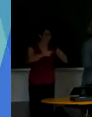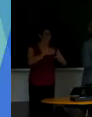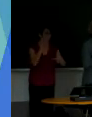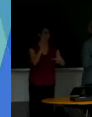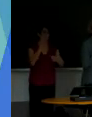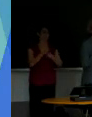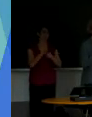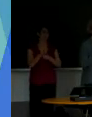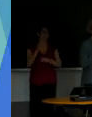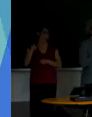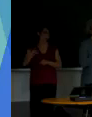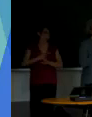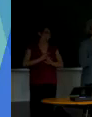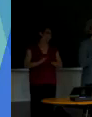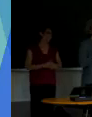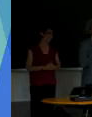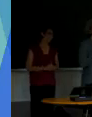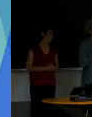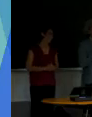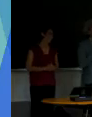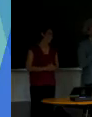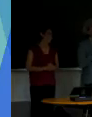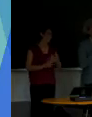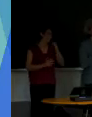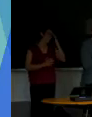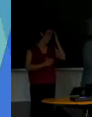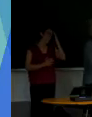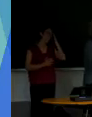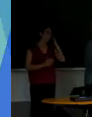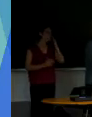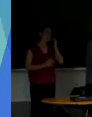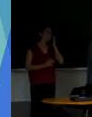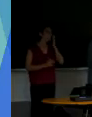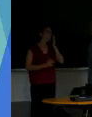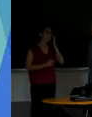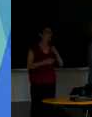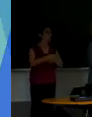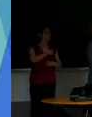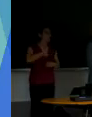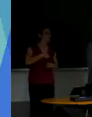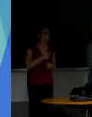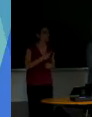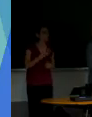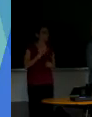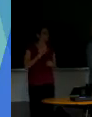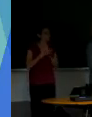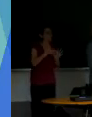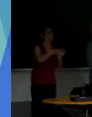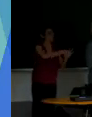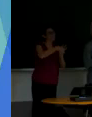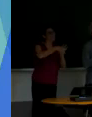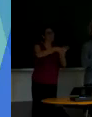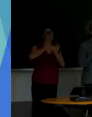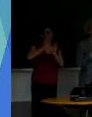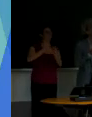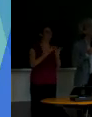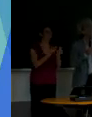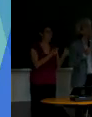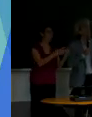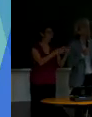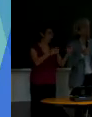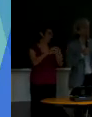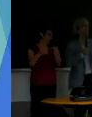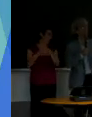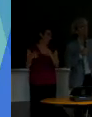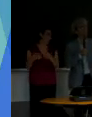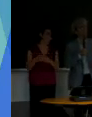Quindi, come dicevo, noi ci caratterizziamo per una strettissima interazione con una vastità di aziende. Come diceva il direttore, abbiamo,